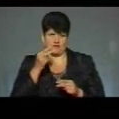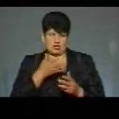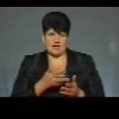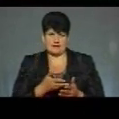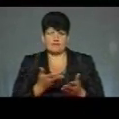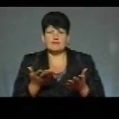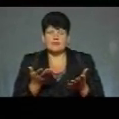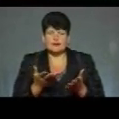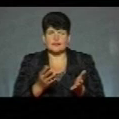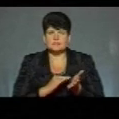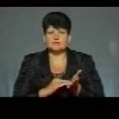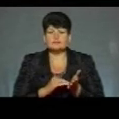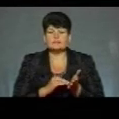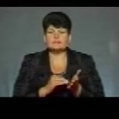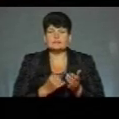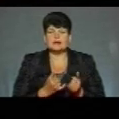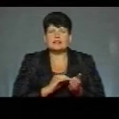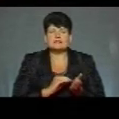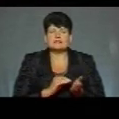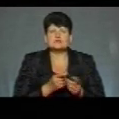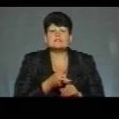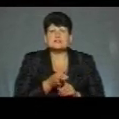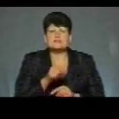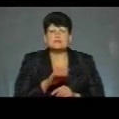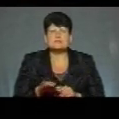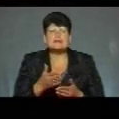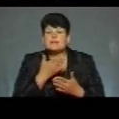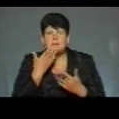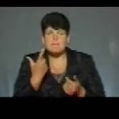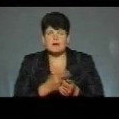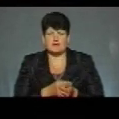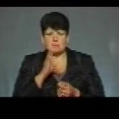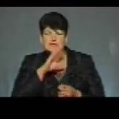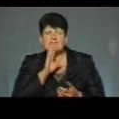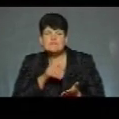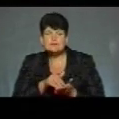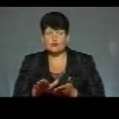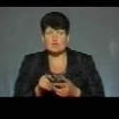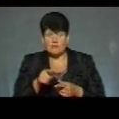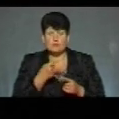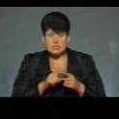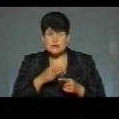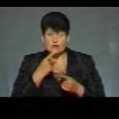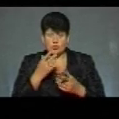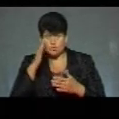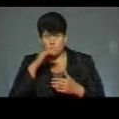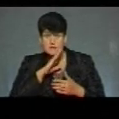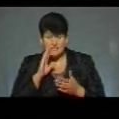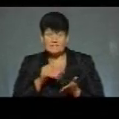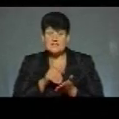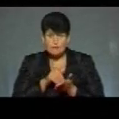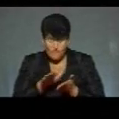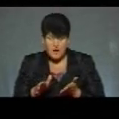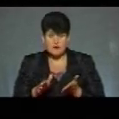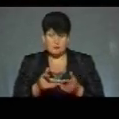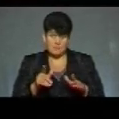яке стосується тих дітей, які не мають прививки, батьки яких відмовляють. Власне, я вам про це кажу. Якщо батьки відмовляються, ми тоді